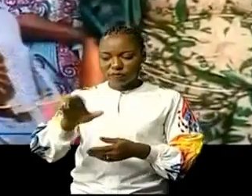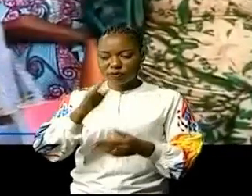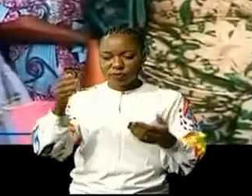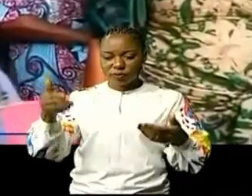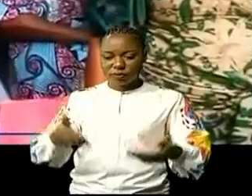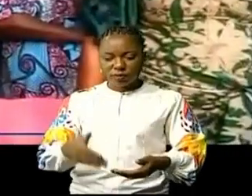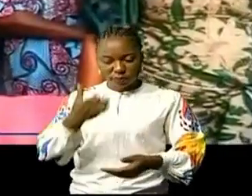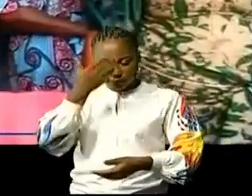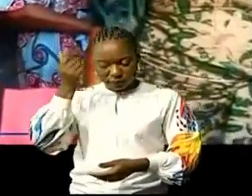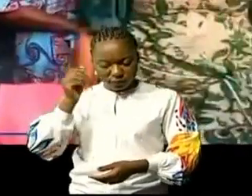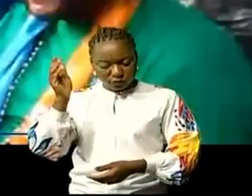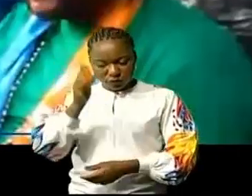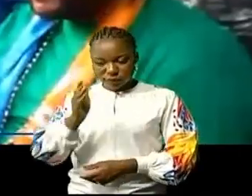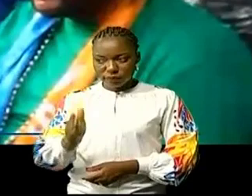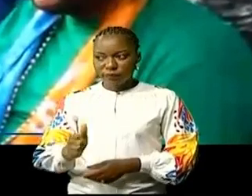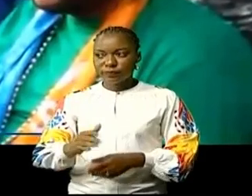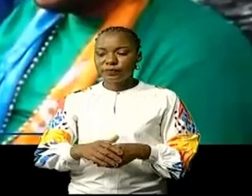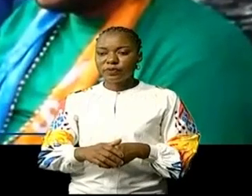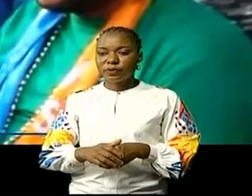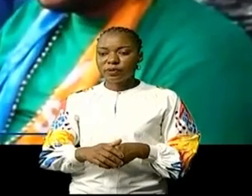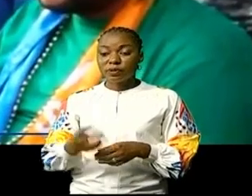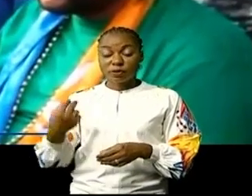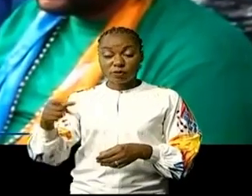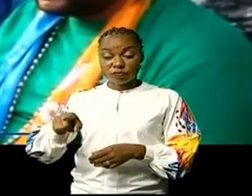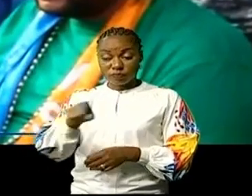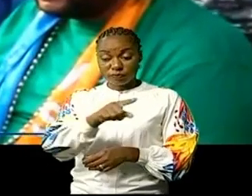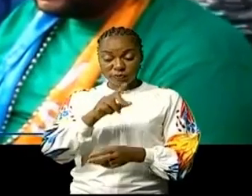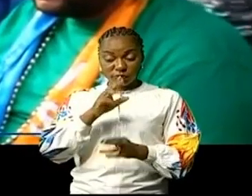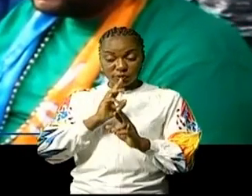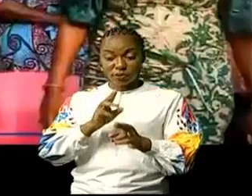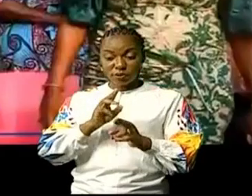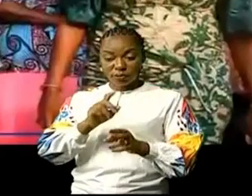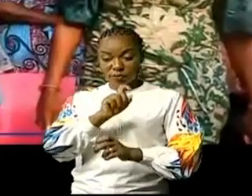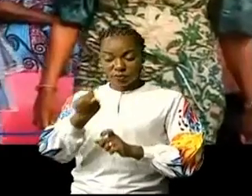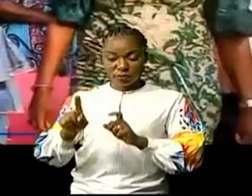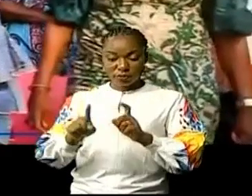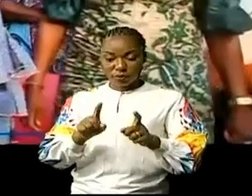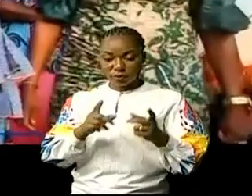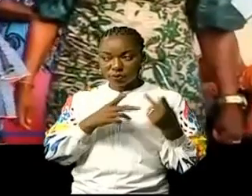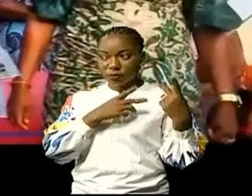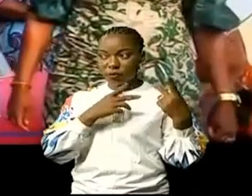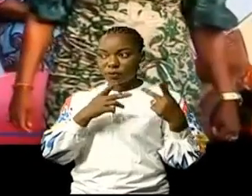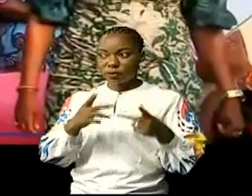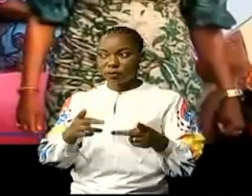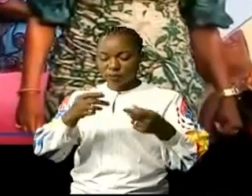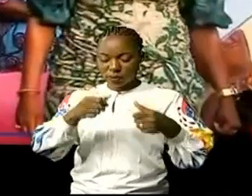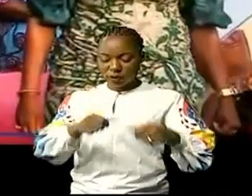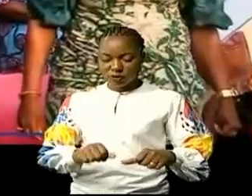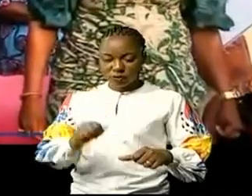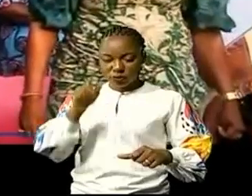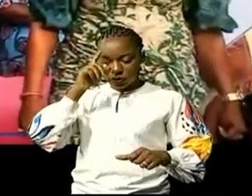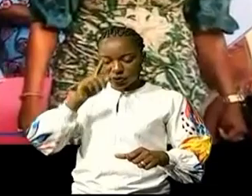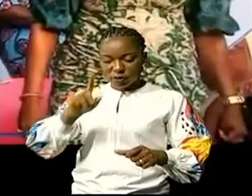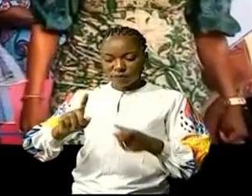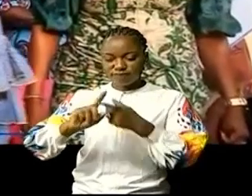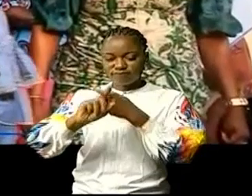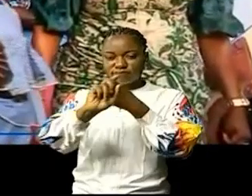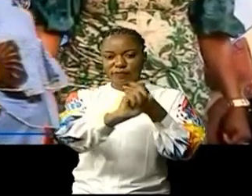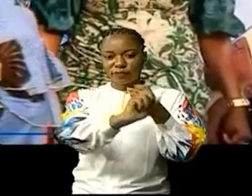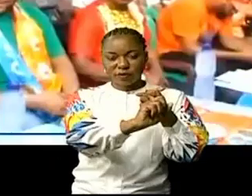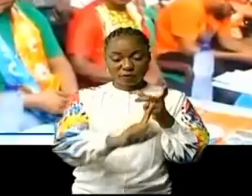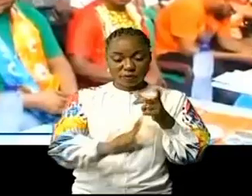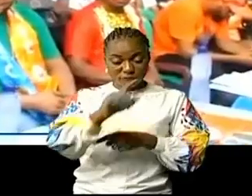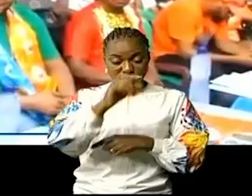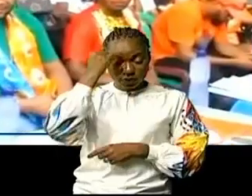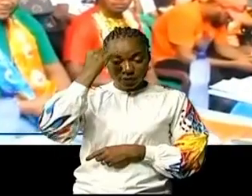dans nos cœurs. Vous êtes la réponse à toutes nos questions. De plus, nous resterons toujours unis et fidèles derrière votre